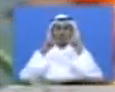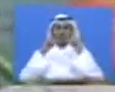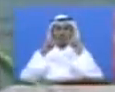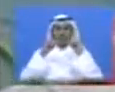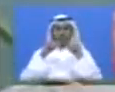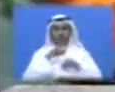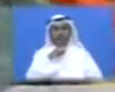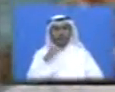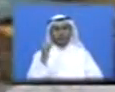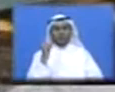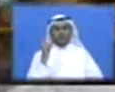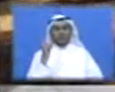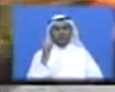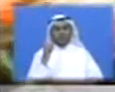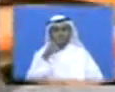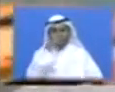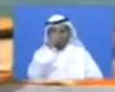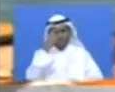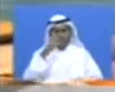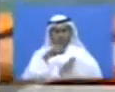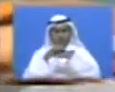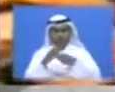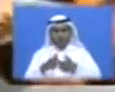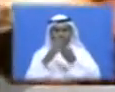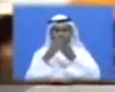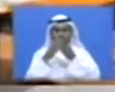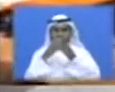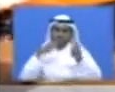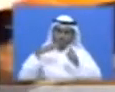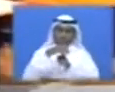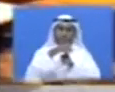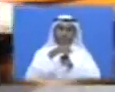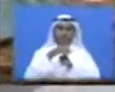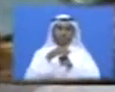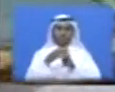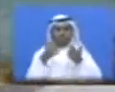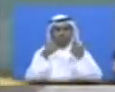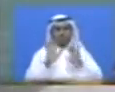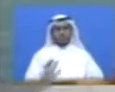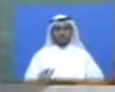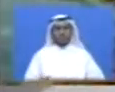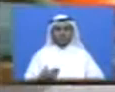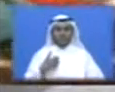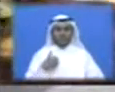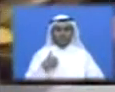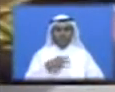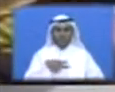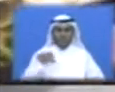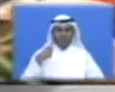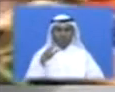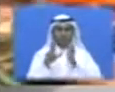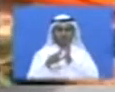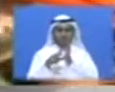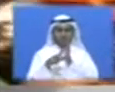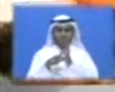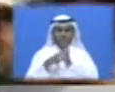خطر جدا، خطر شديد يعني على المنطقة اللي موجودة فيها الشيب. فإحنا حطينا كوزارة المواصلات حطينا